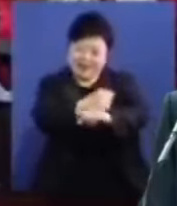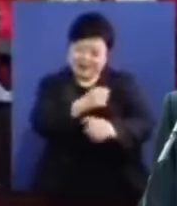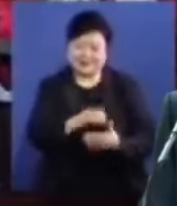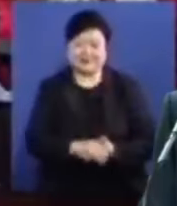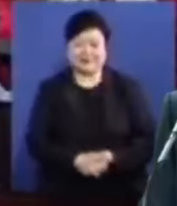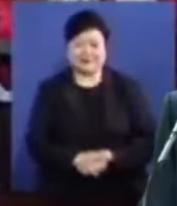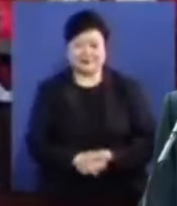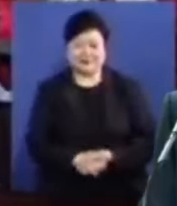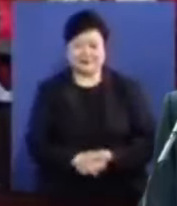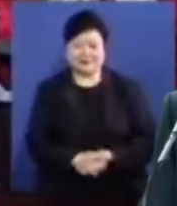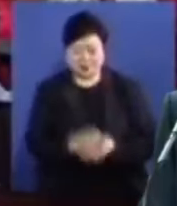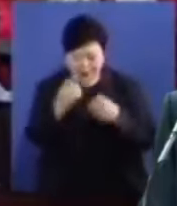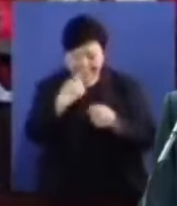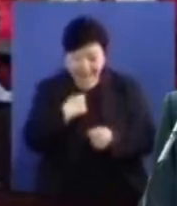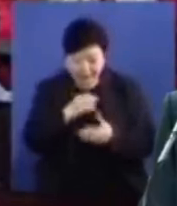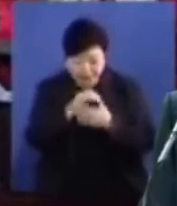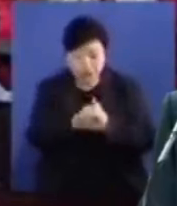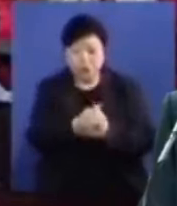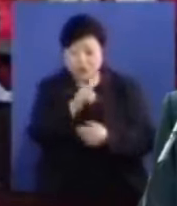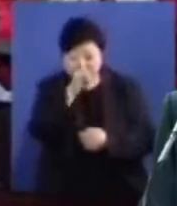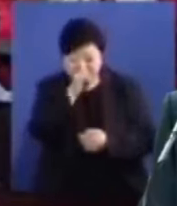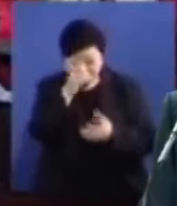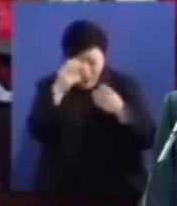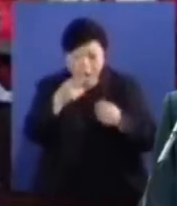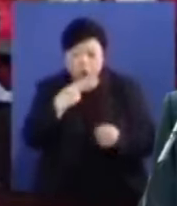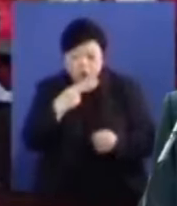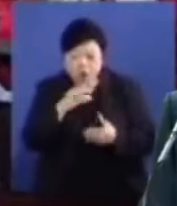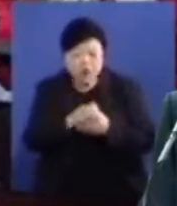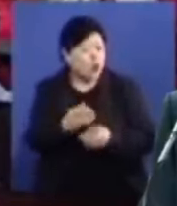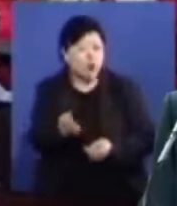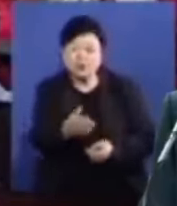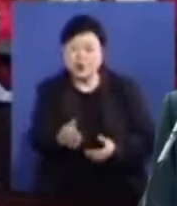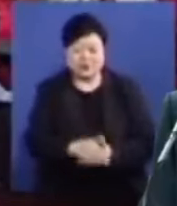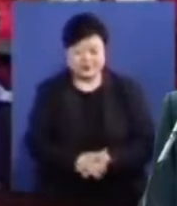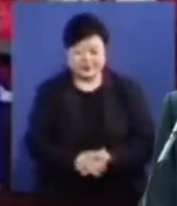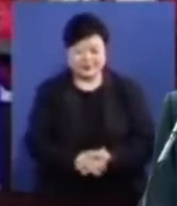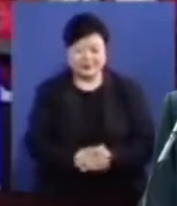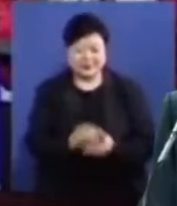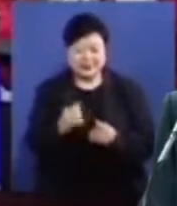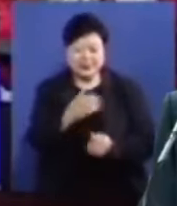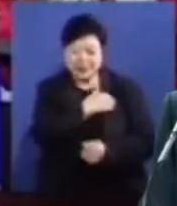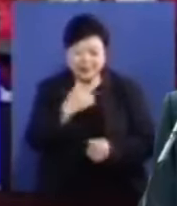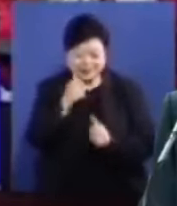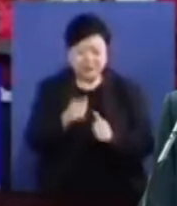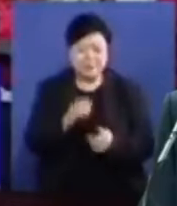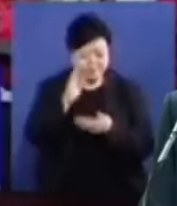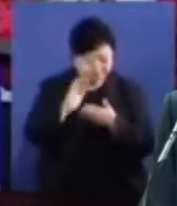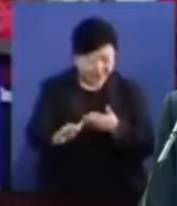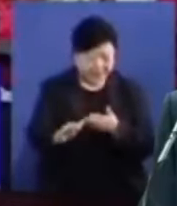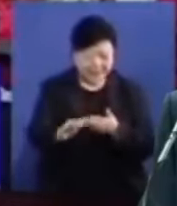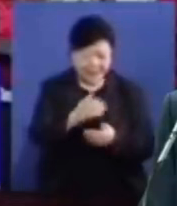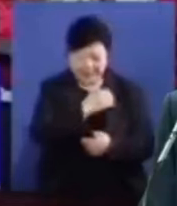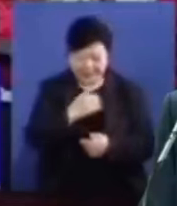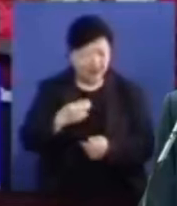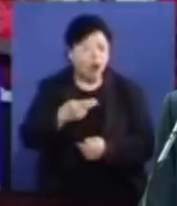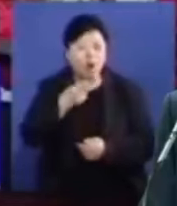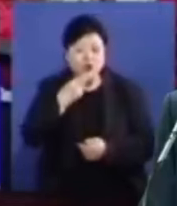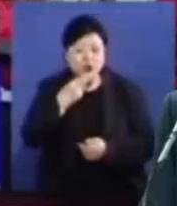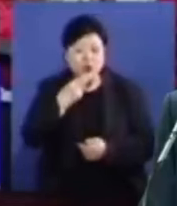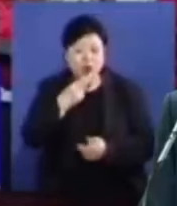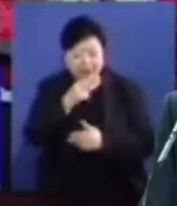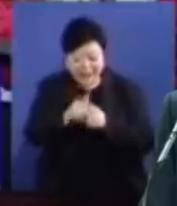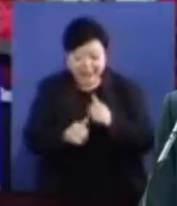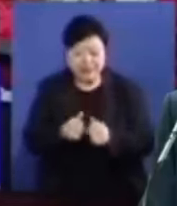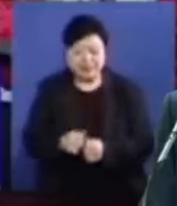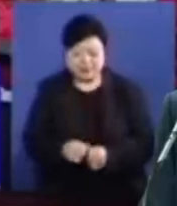기도하지 고난 안 당하면 기도 안 합니다. 고린도전서 10장 11절에 사람이 감당할 시험 밖에는 너희가 당한 것이 없나니 오직